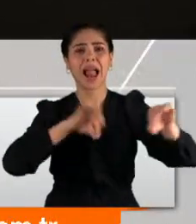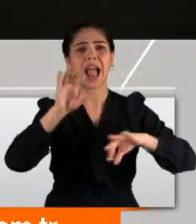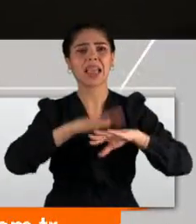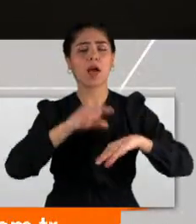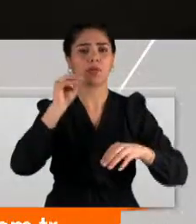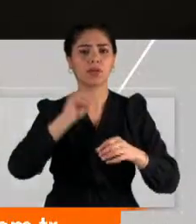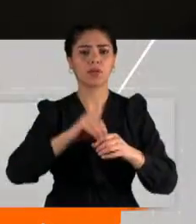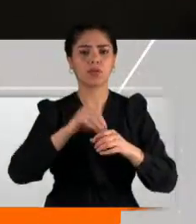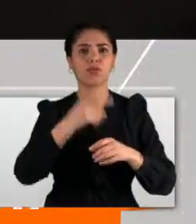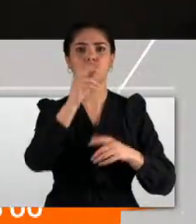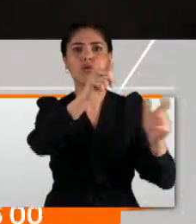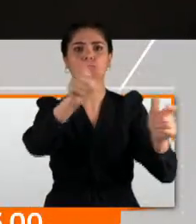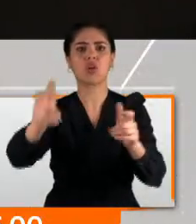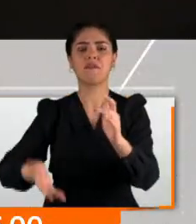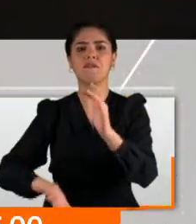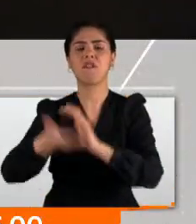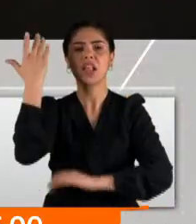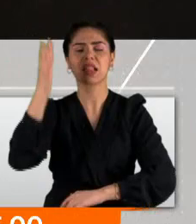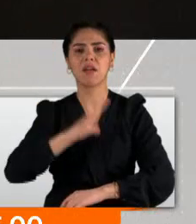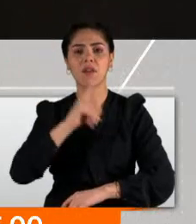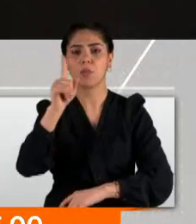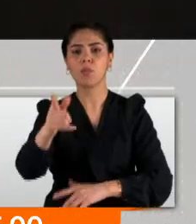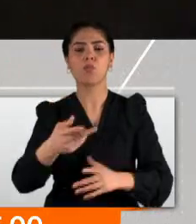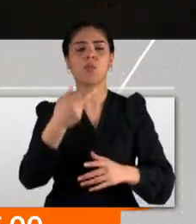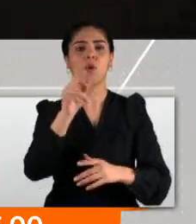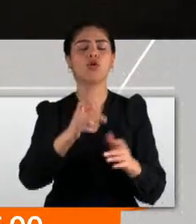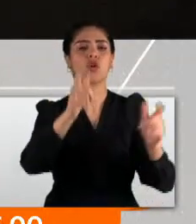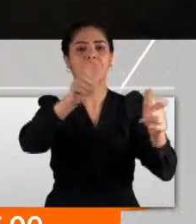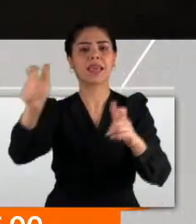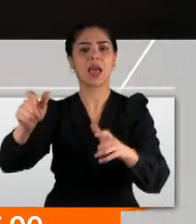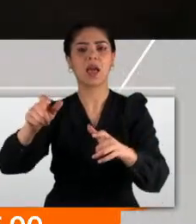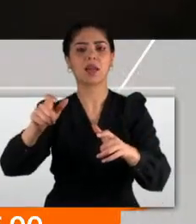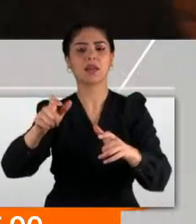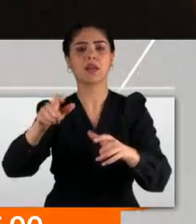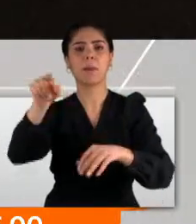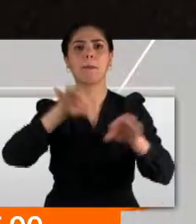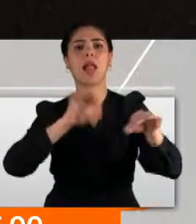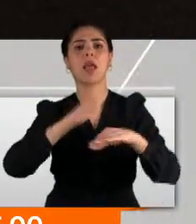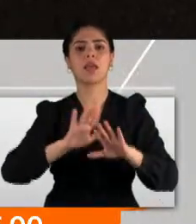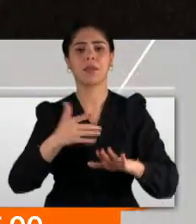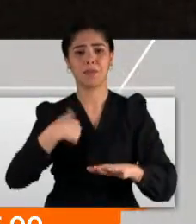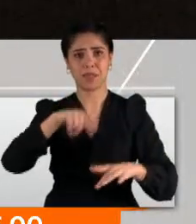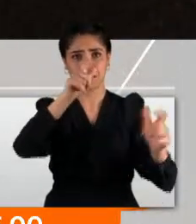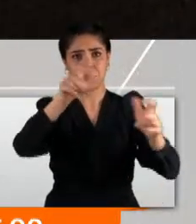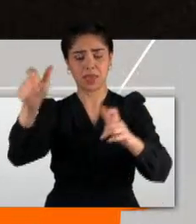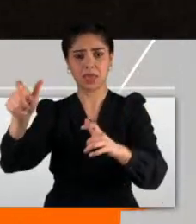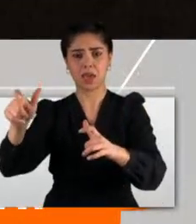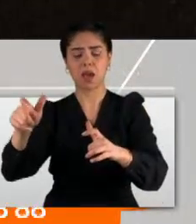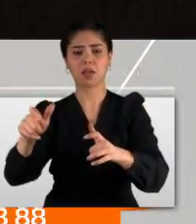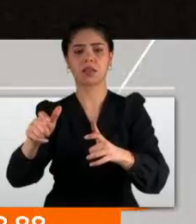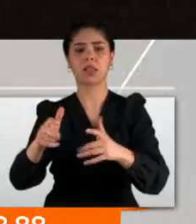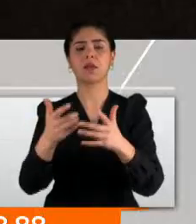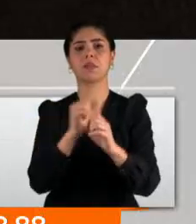için boş alanlar çoktur. Bu boş alanların üzerinde çalışma yapılabilir. Mevcuda göre planlama yapılmamış. Bizim de yerlerimiz kıyı alanına